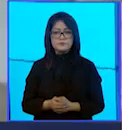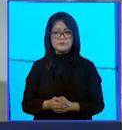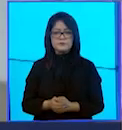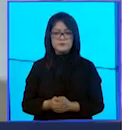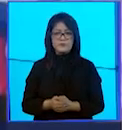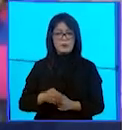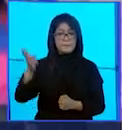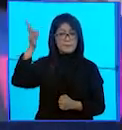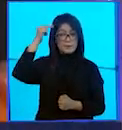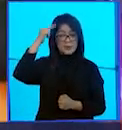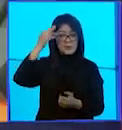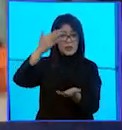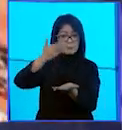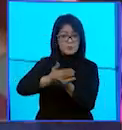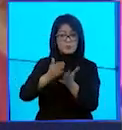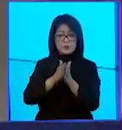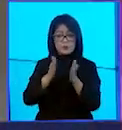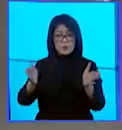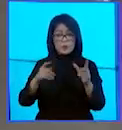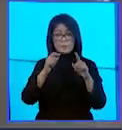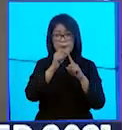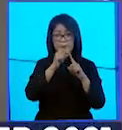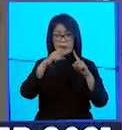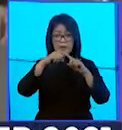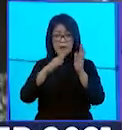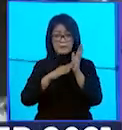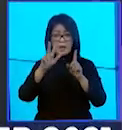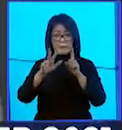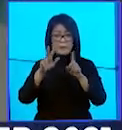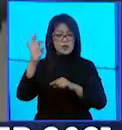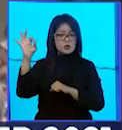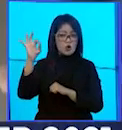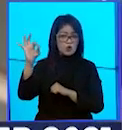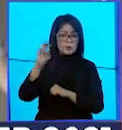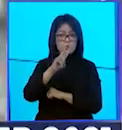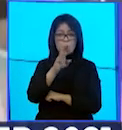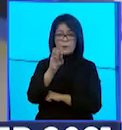Pemerintah memutuskan untuk memperpanjang PPKM hingga 18 Oktober 2021.